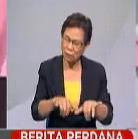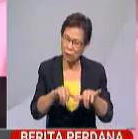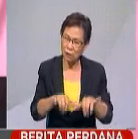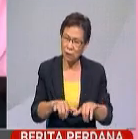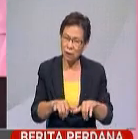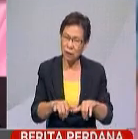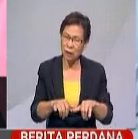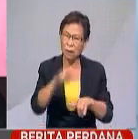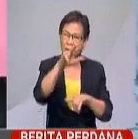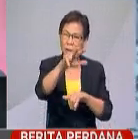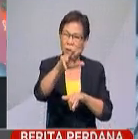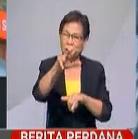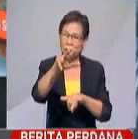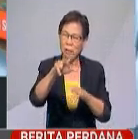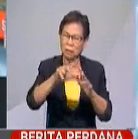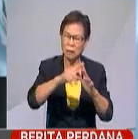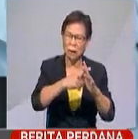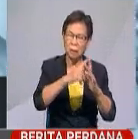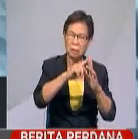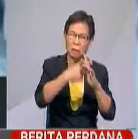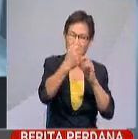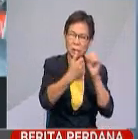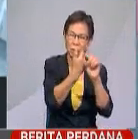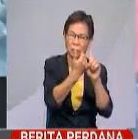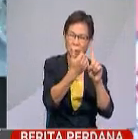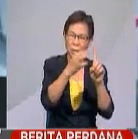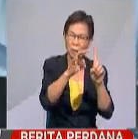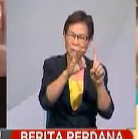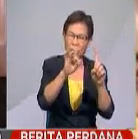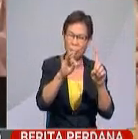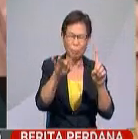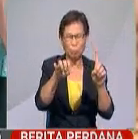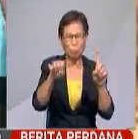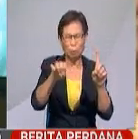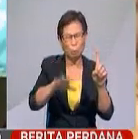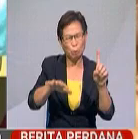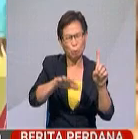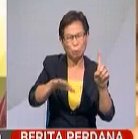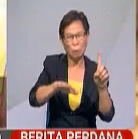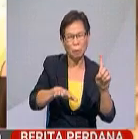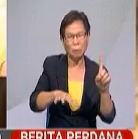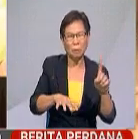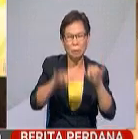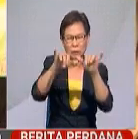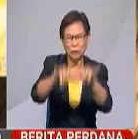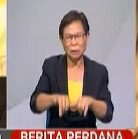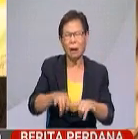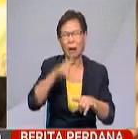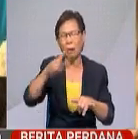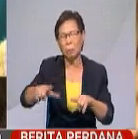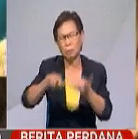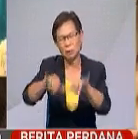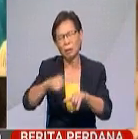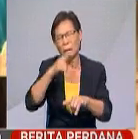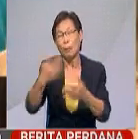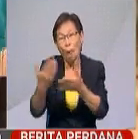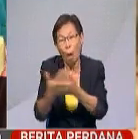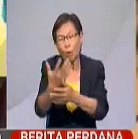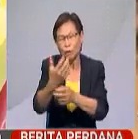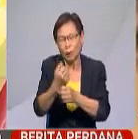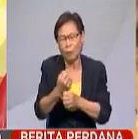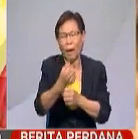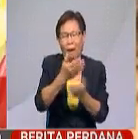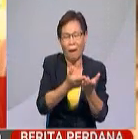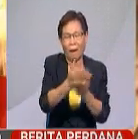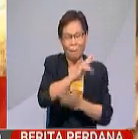sini 30 sejak tahun 89. Ya, saya generasi pertama. Lama sampai 31 tahun baru ni dapat. Ada